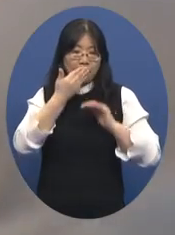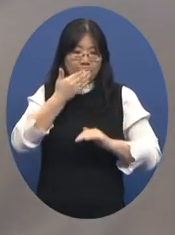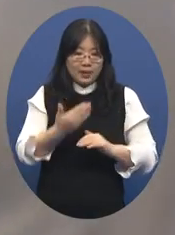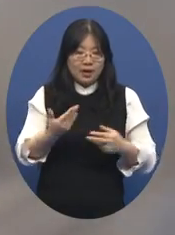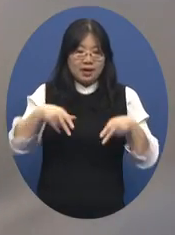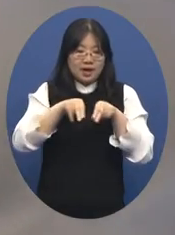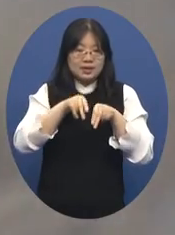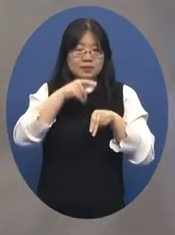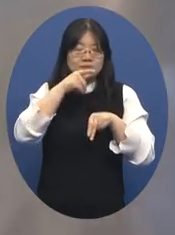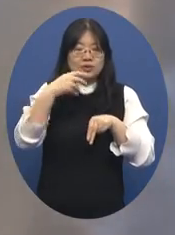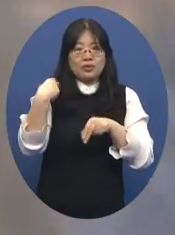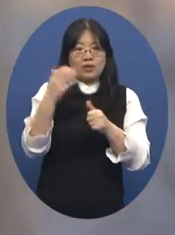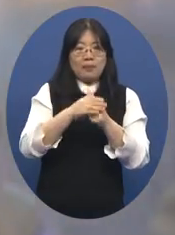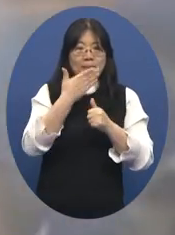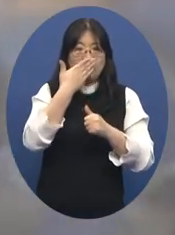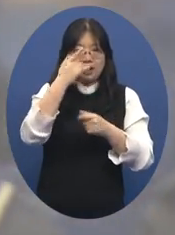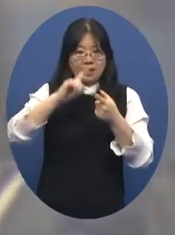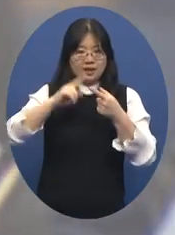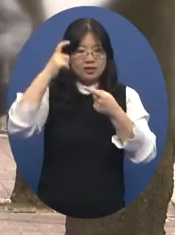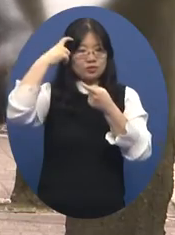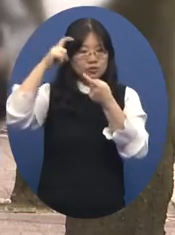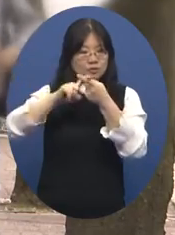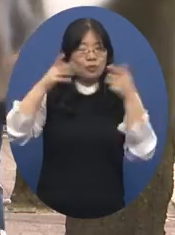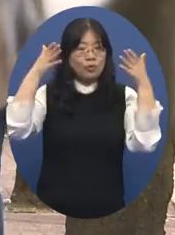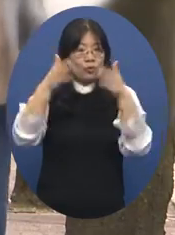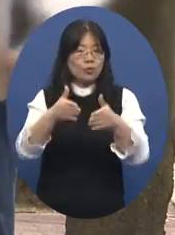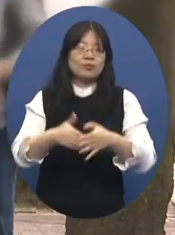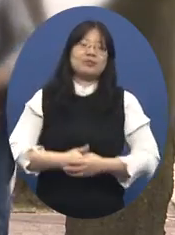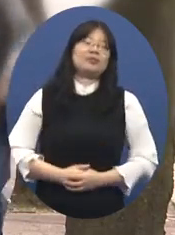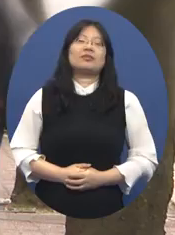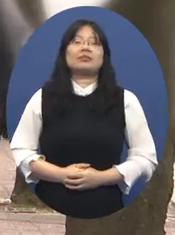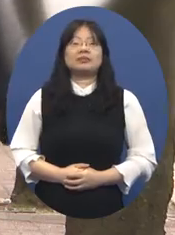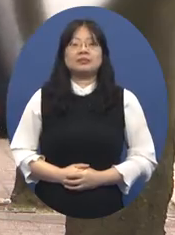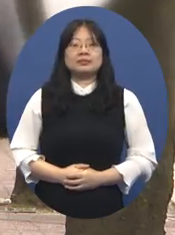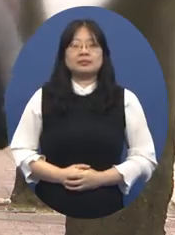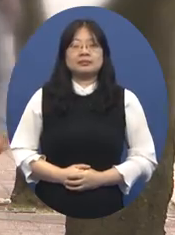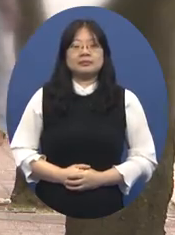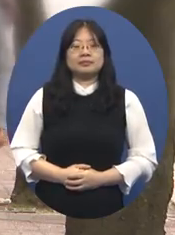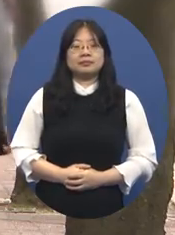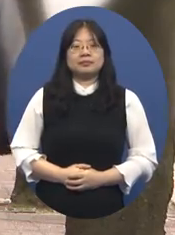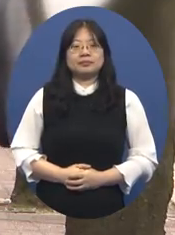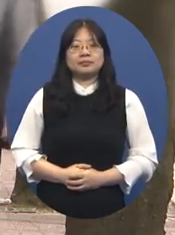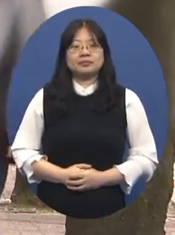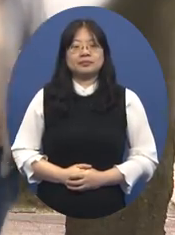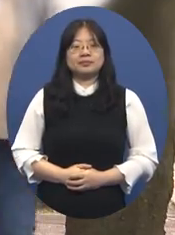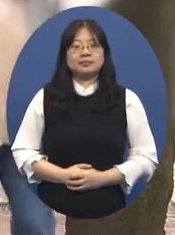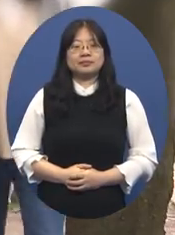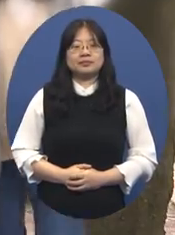마중물 역할을 할수 있을지 주목됩니다. 경기 CCTV 최창순입니다.